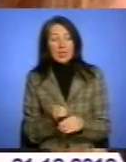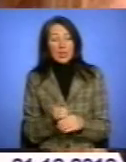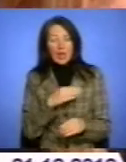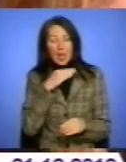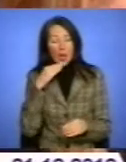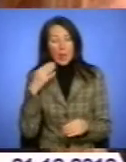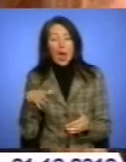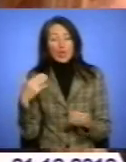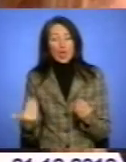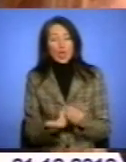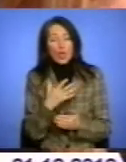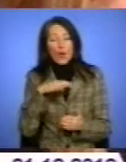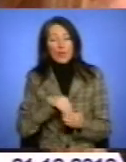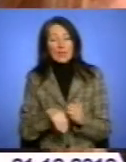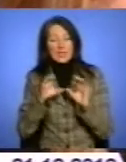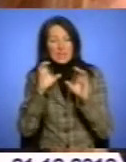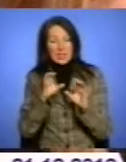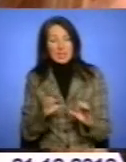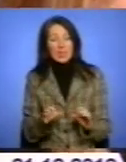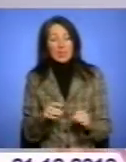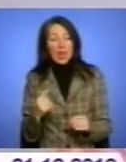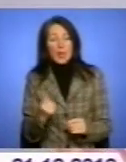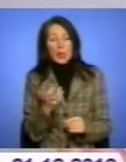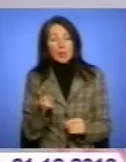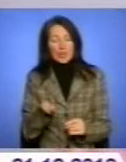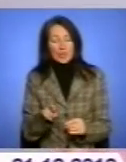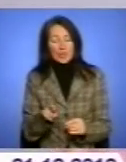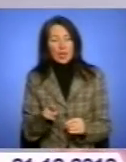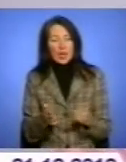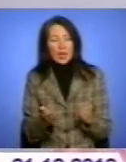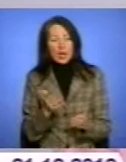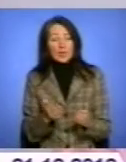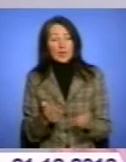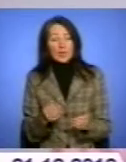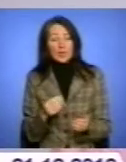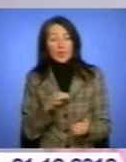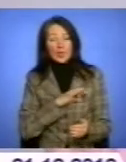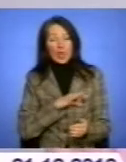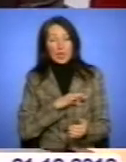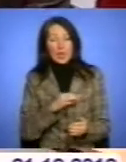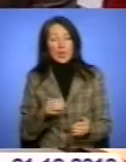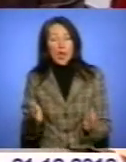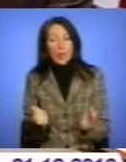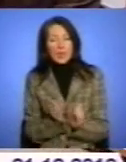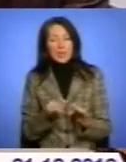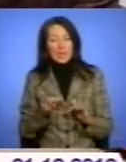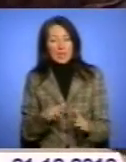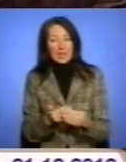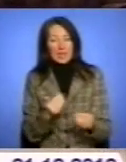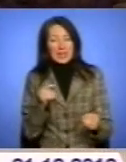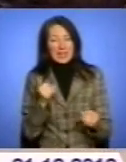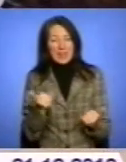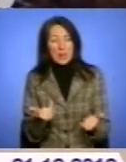Багато нововведень і на законодавчому рівні. З 1 січня анулюються територіальні обмеження діяльності, тобто відтепер не